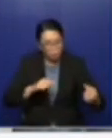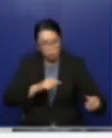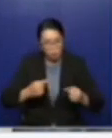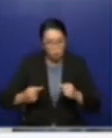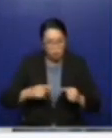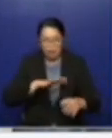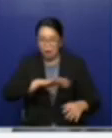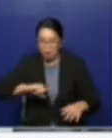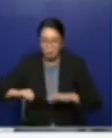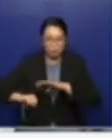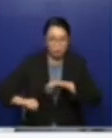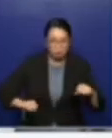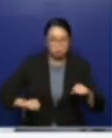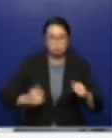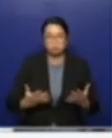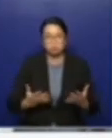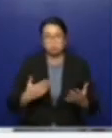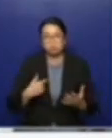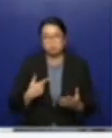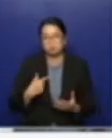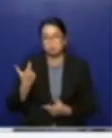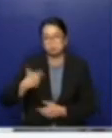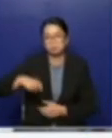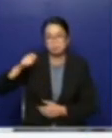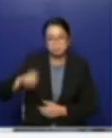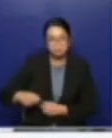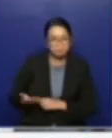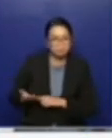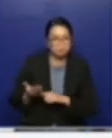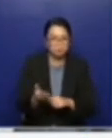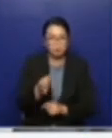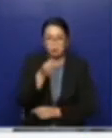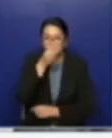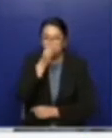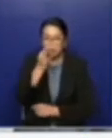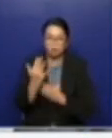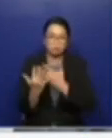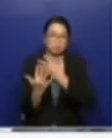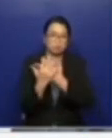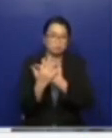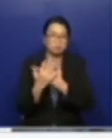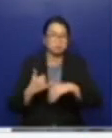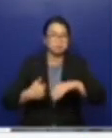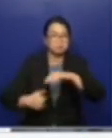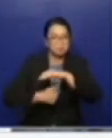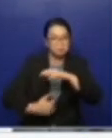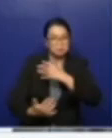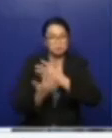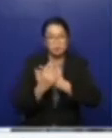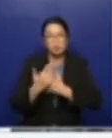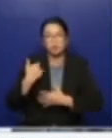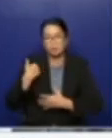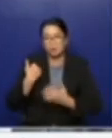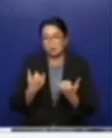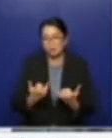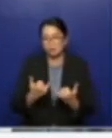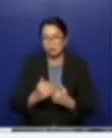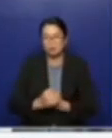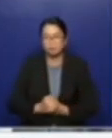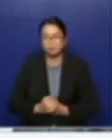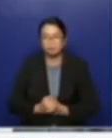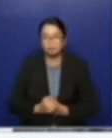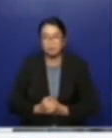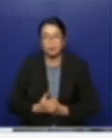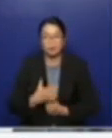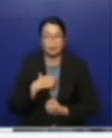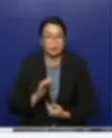วงสิทธิ์กันมีการดำเนินคดีตามกฎหมายถึงขั้นติดคุกในปัจจุบันก็เช่นเดียวกันผมอยากจะยกตัวอย่างให้ง่